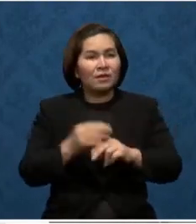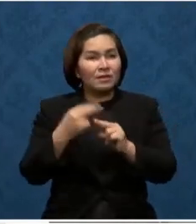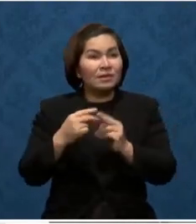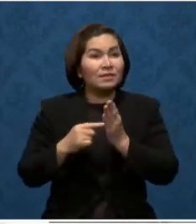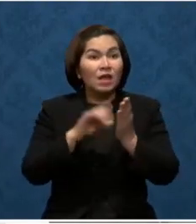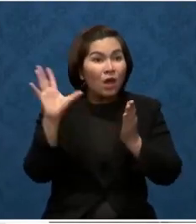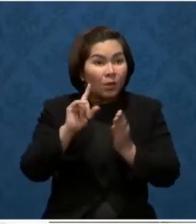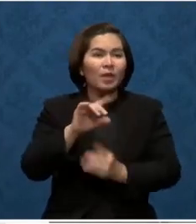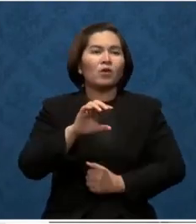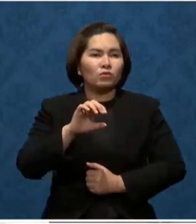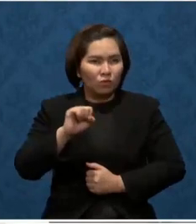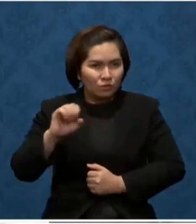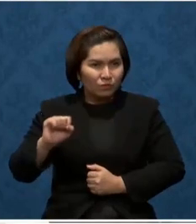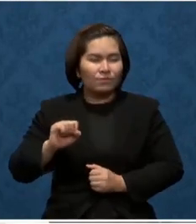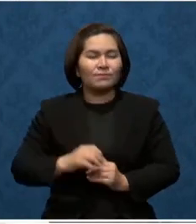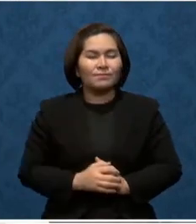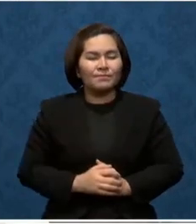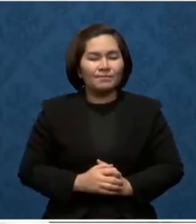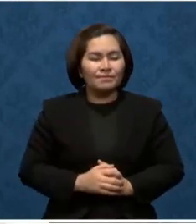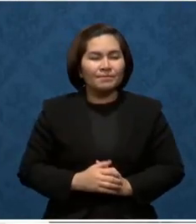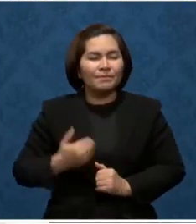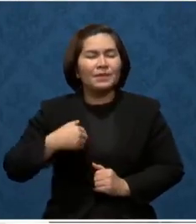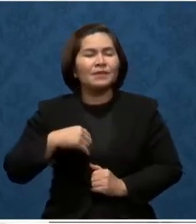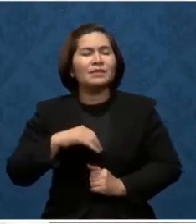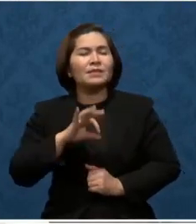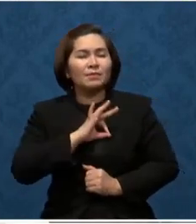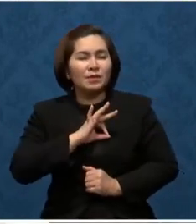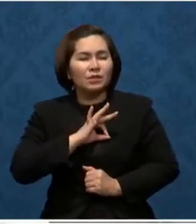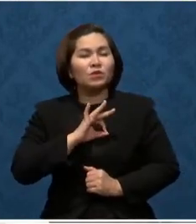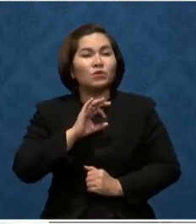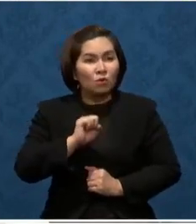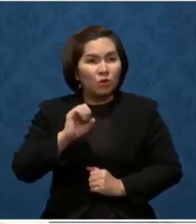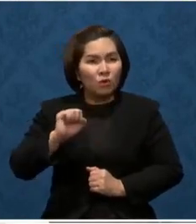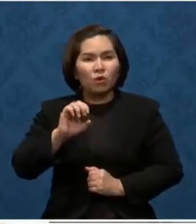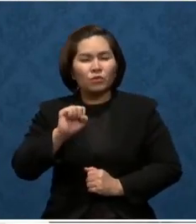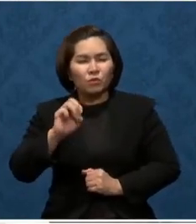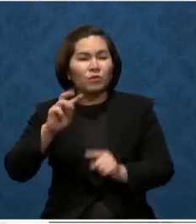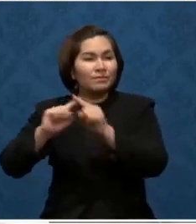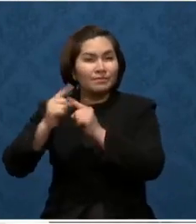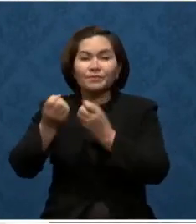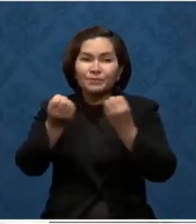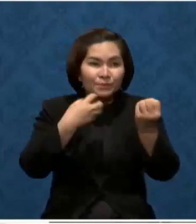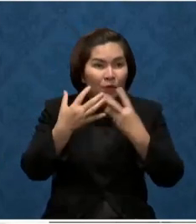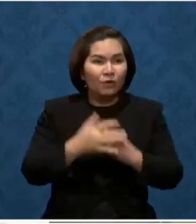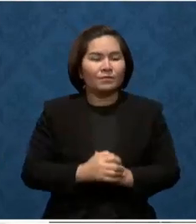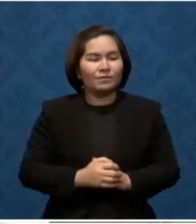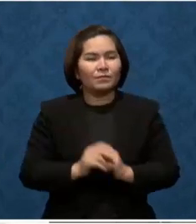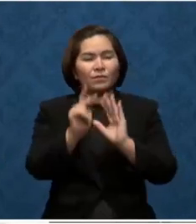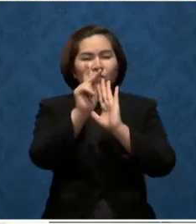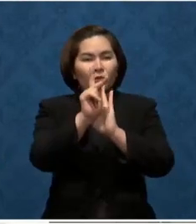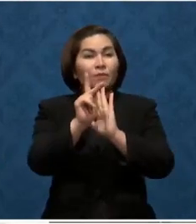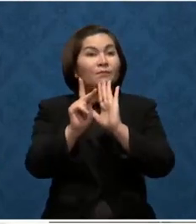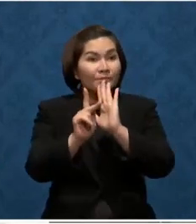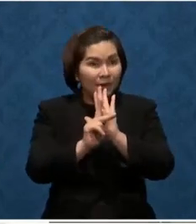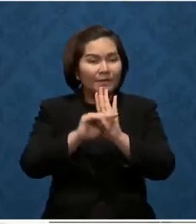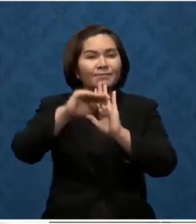ผู้แทนราษฎรมีเพื่อนสมาชิกหลายท่านบอกว่ากฎหมาย